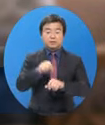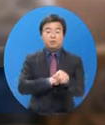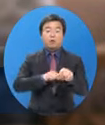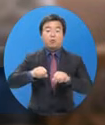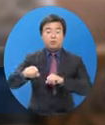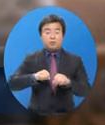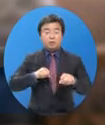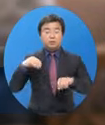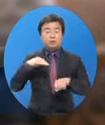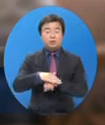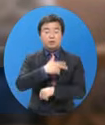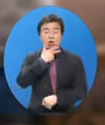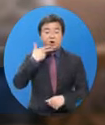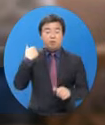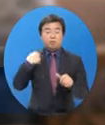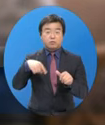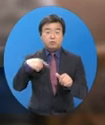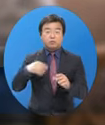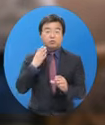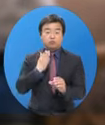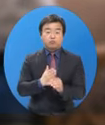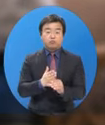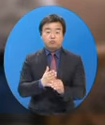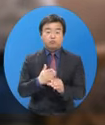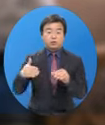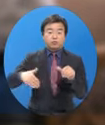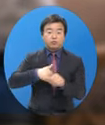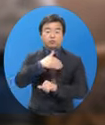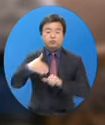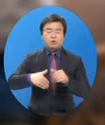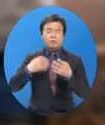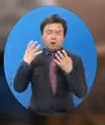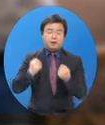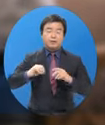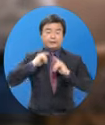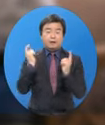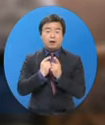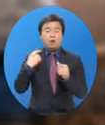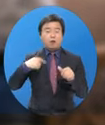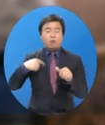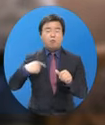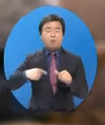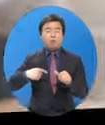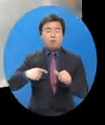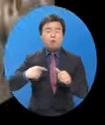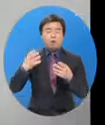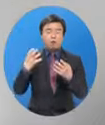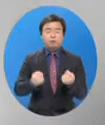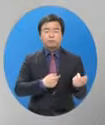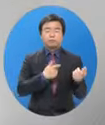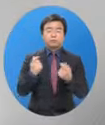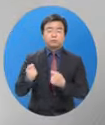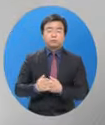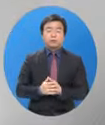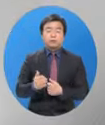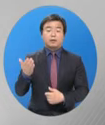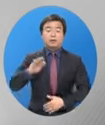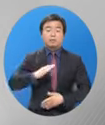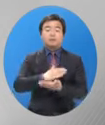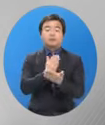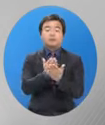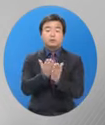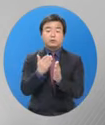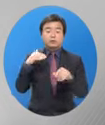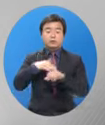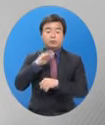특별활동으로 이제 영어를 시키고 있는데 주위에서 이제 하도 그런 것도 많이 시키다 보니까는 유형별로는